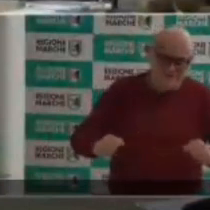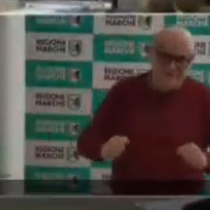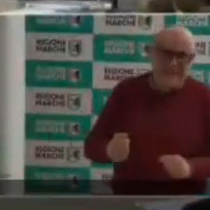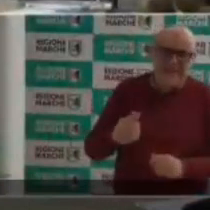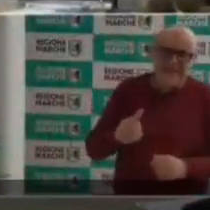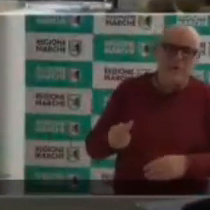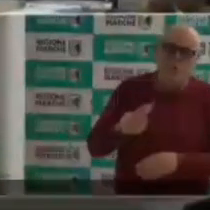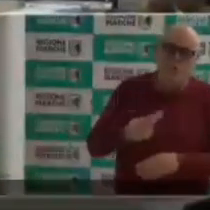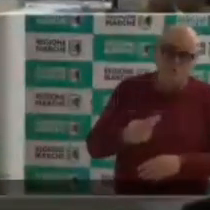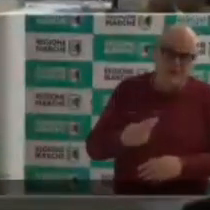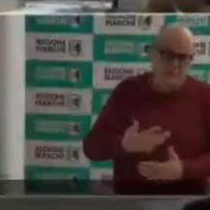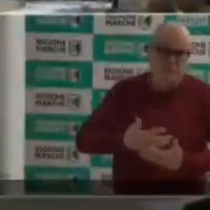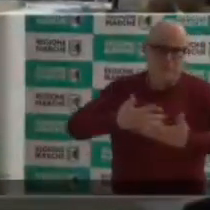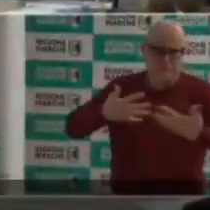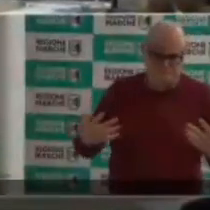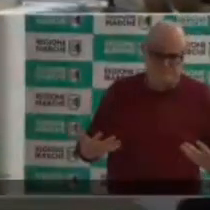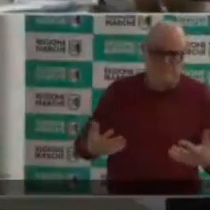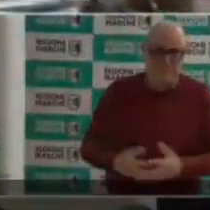progettualità estesa.